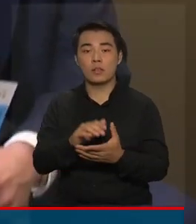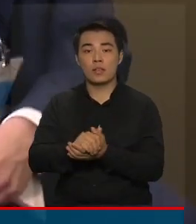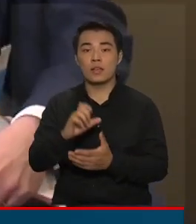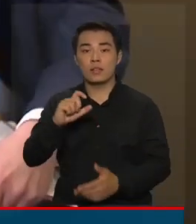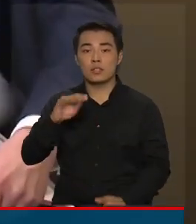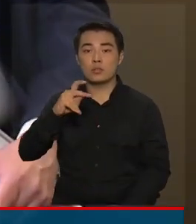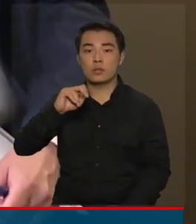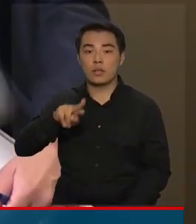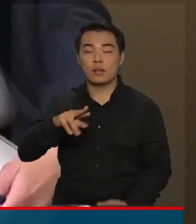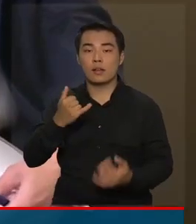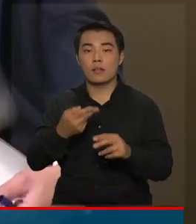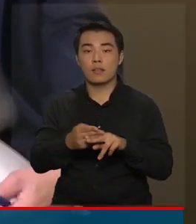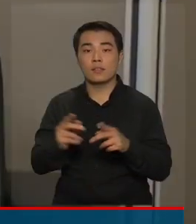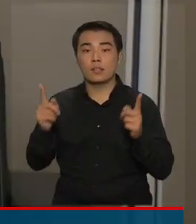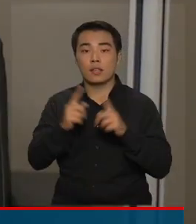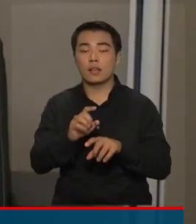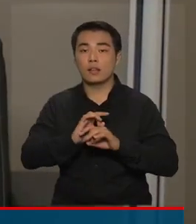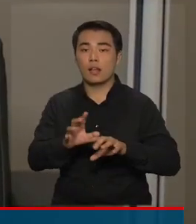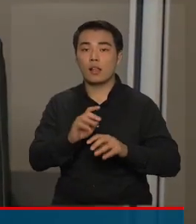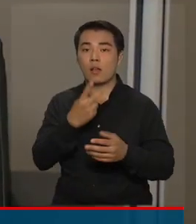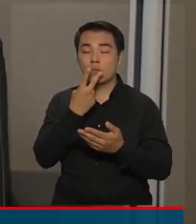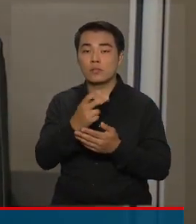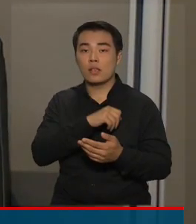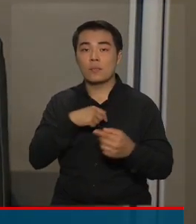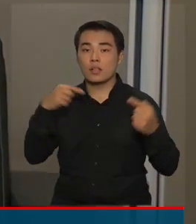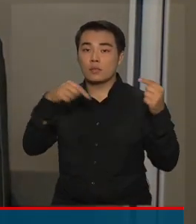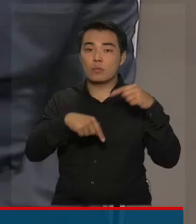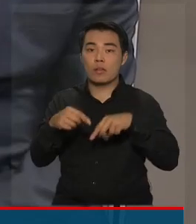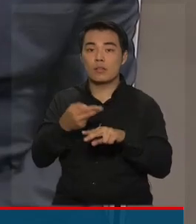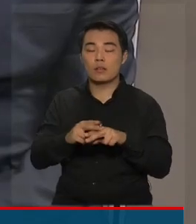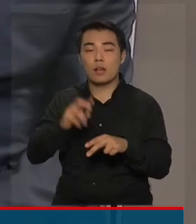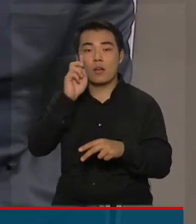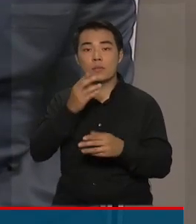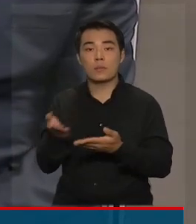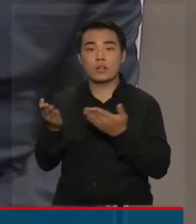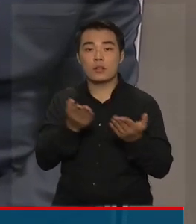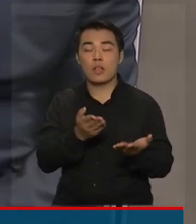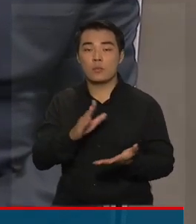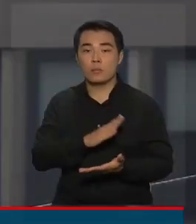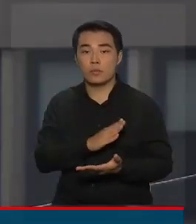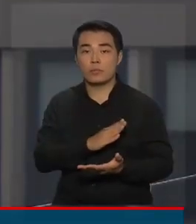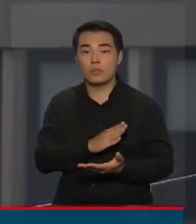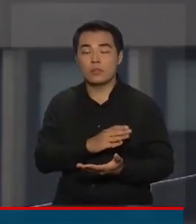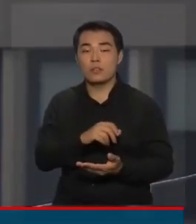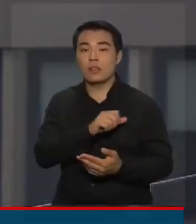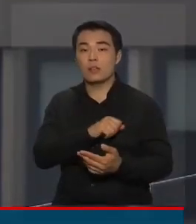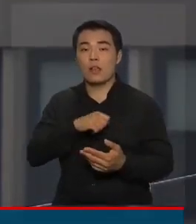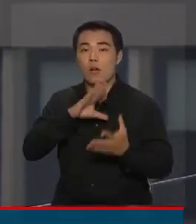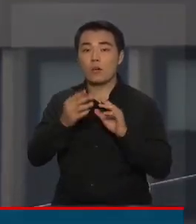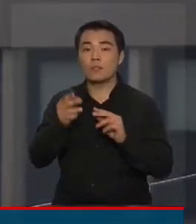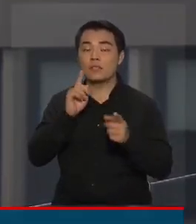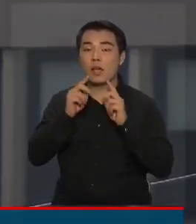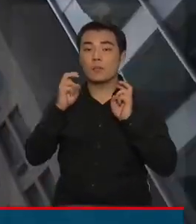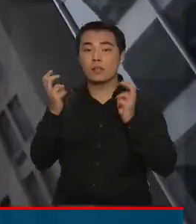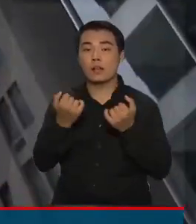президенті Аллар Кариспен кездесуде де айтылып, тараптар бірін-бірі өз елдеріне ресми сапармен келуге шақырды. Жалпы саммит аясында болған мұндай